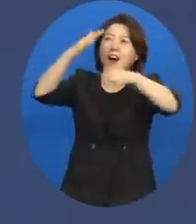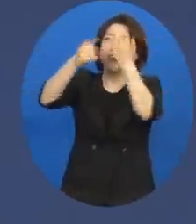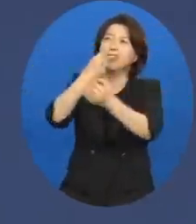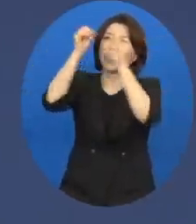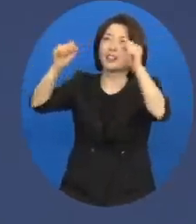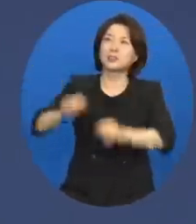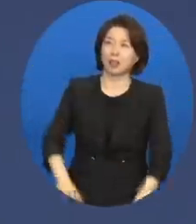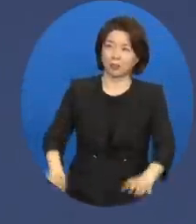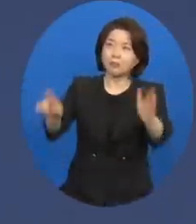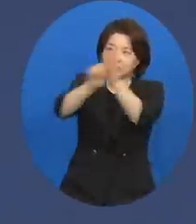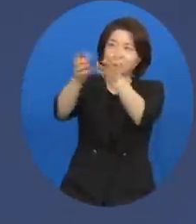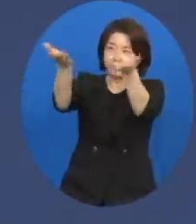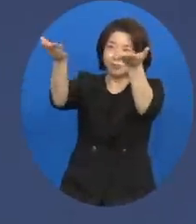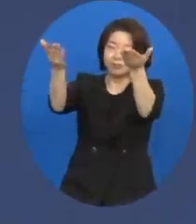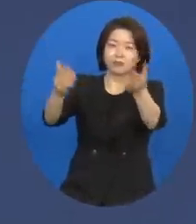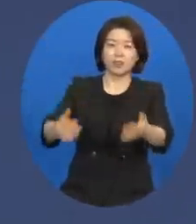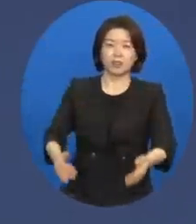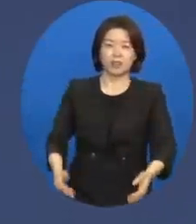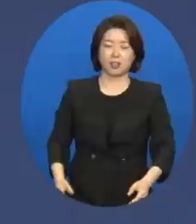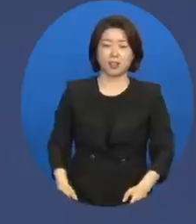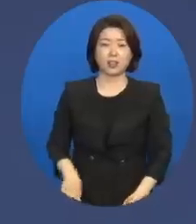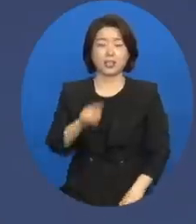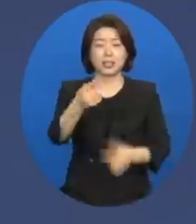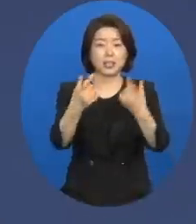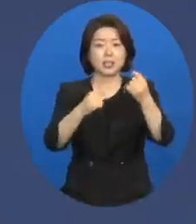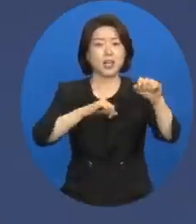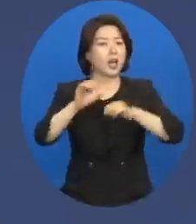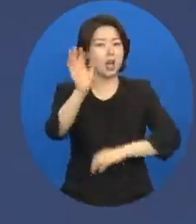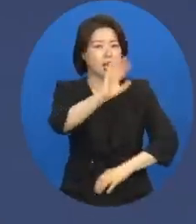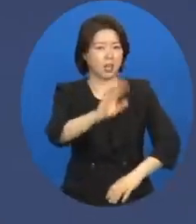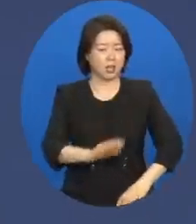제가 믿어드리겠습니다. 이런 짓 안 해요.